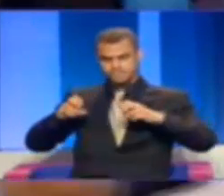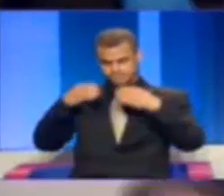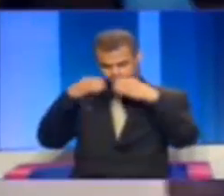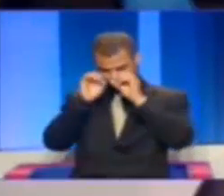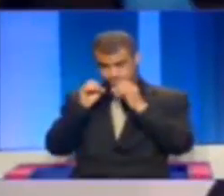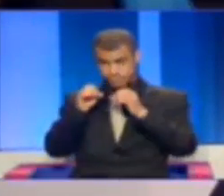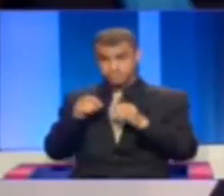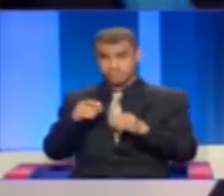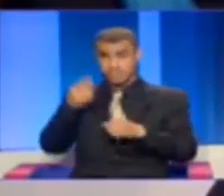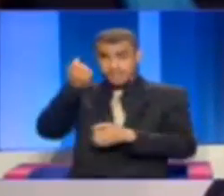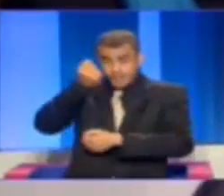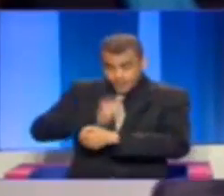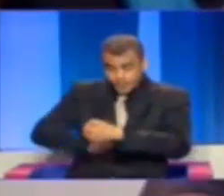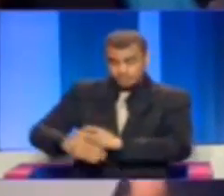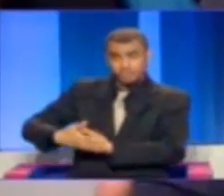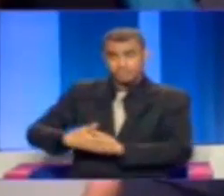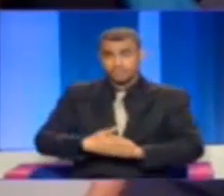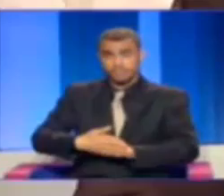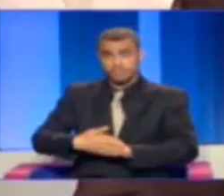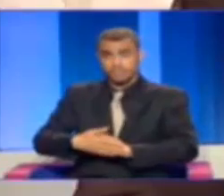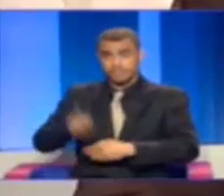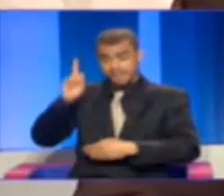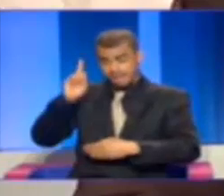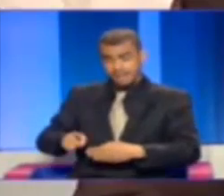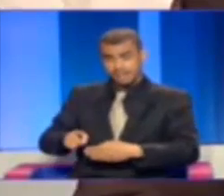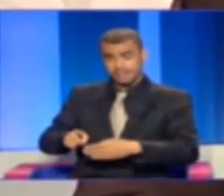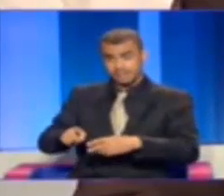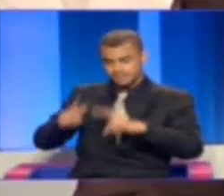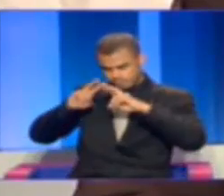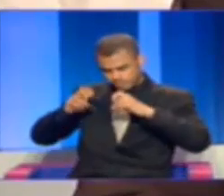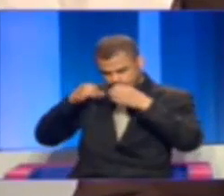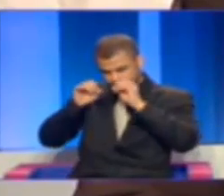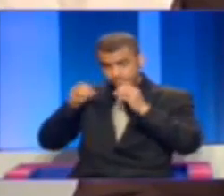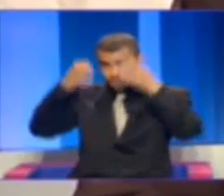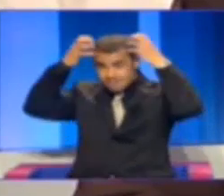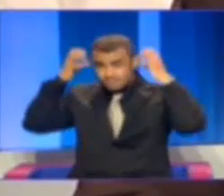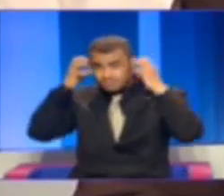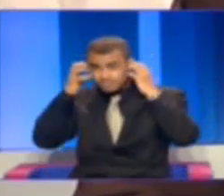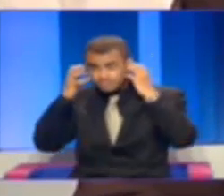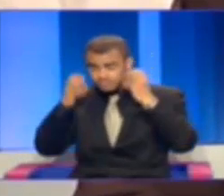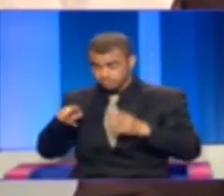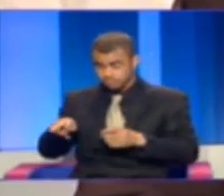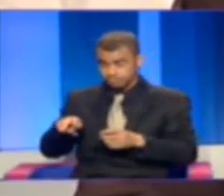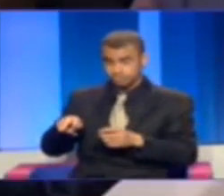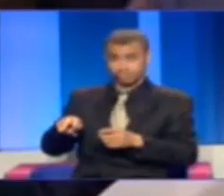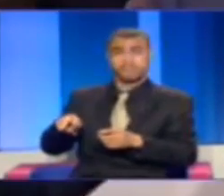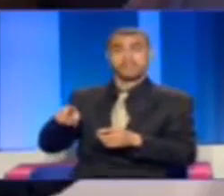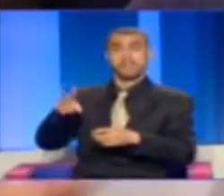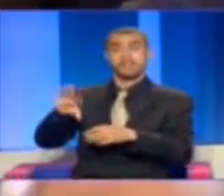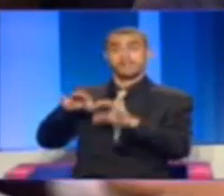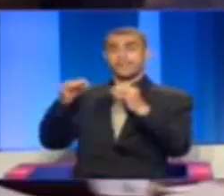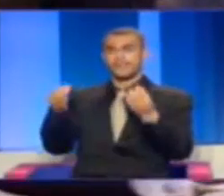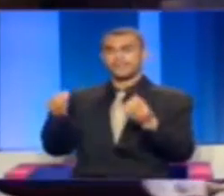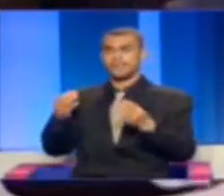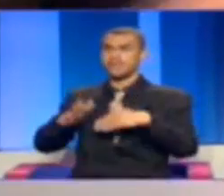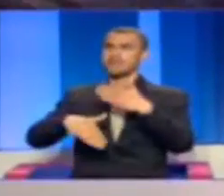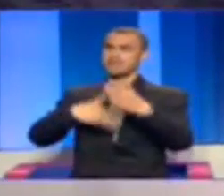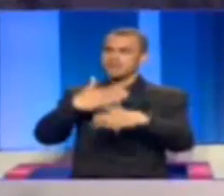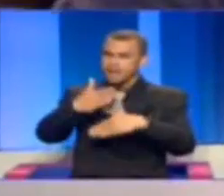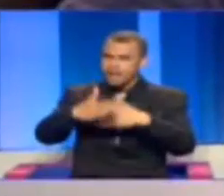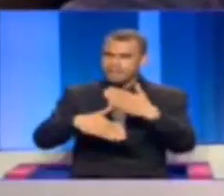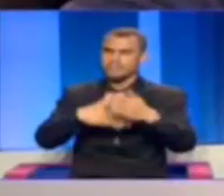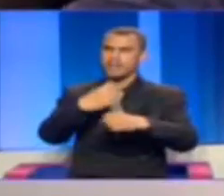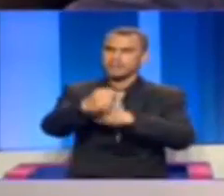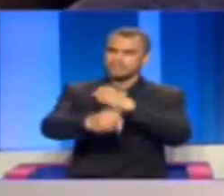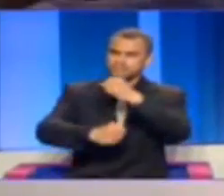مكان الولادات مثلا. الوليدات يلاه يتزادوا صغار يقدروا يديروا لهم الكشف المبكر، ونبداو هكا. ومن بعد دوز واحد 5 سنوات 10 سنوات نقدروا ديك